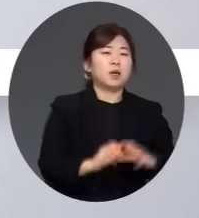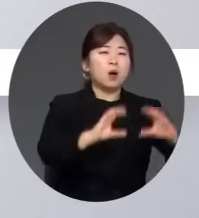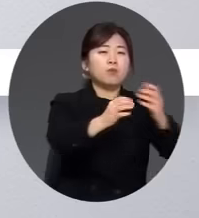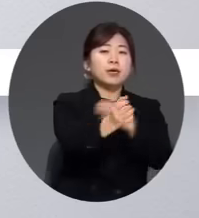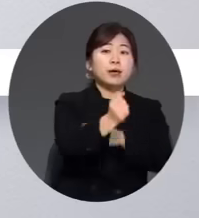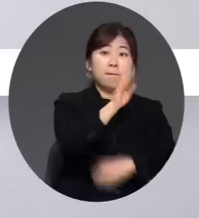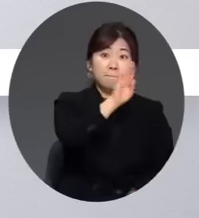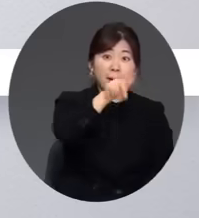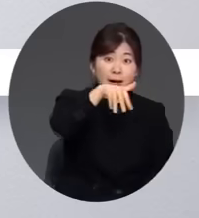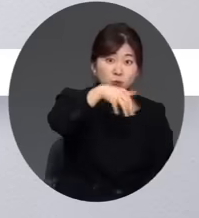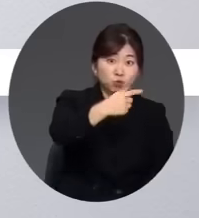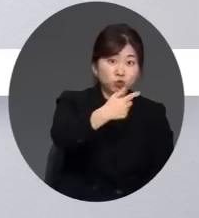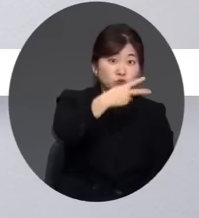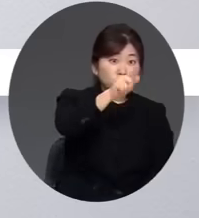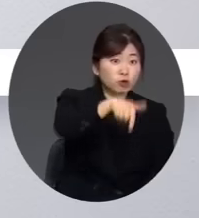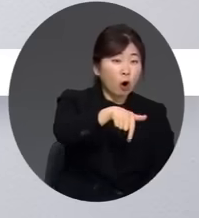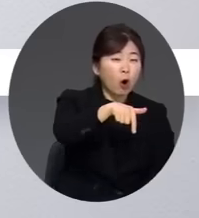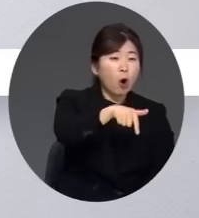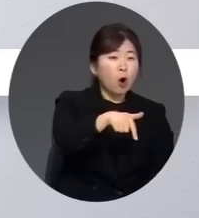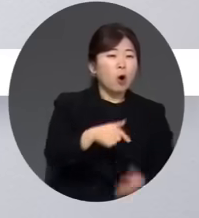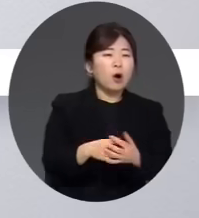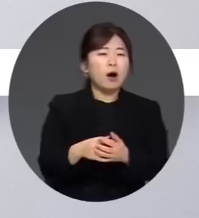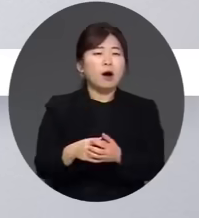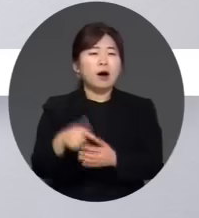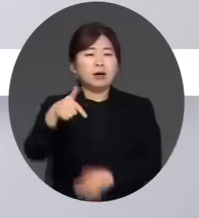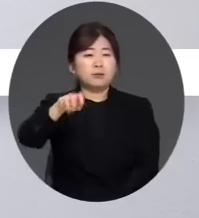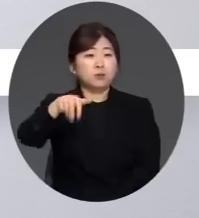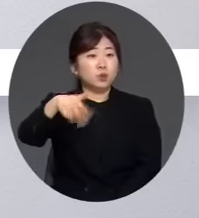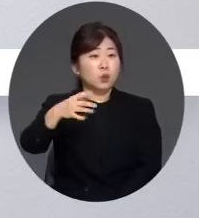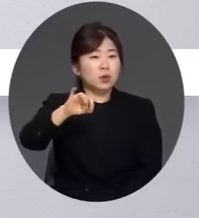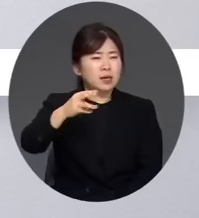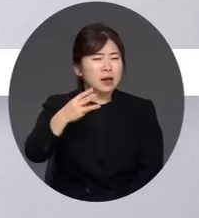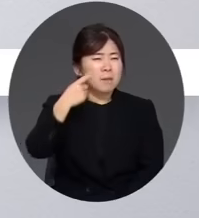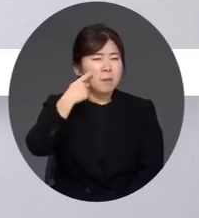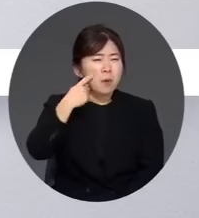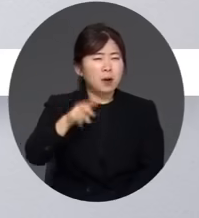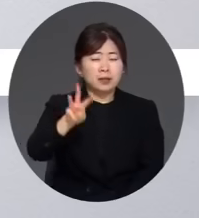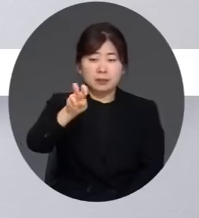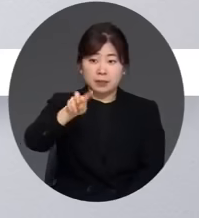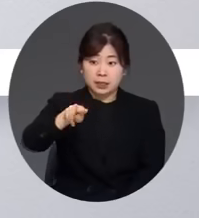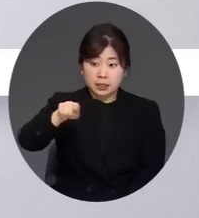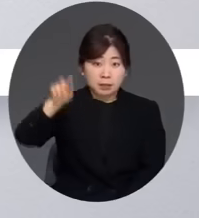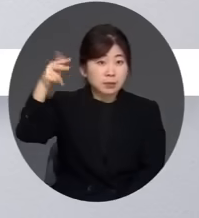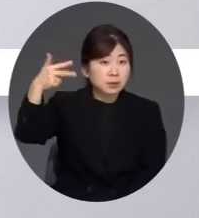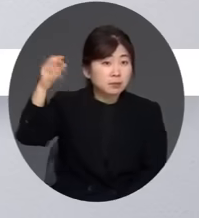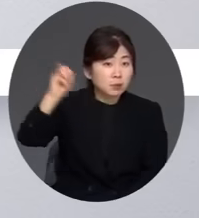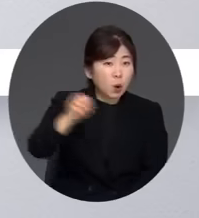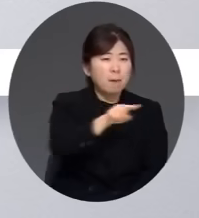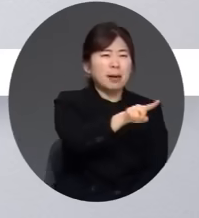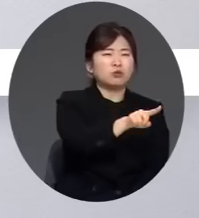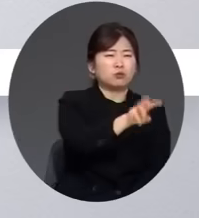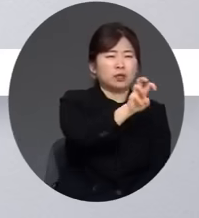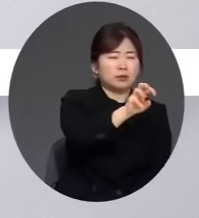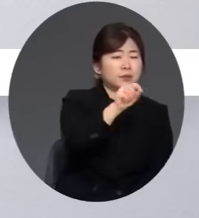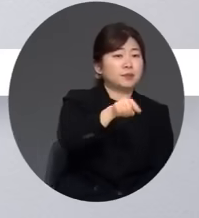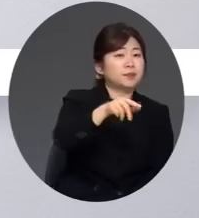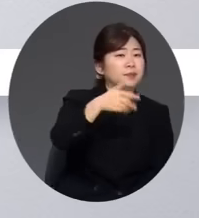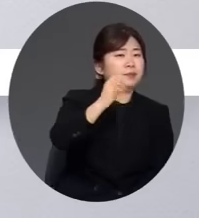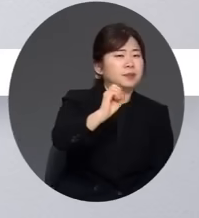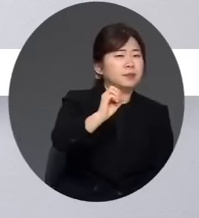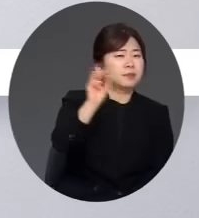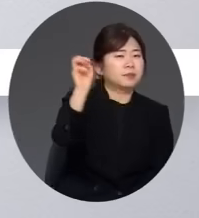박춘덕 전 경남 도의원과의 가상 대결은 김종길 32.7 박춘덕 30.3% 역시 5차